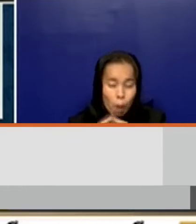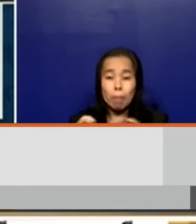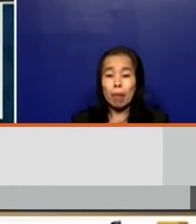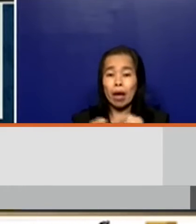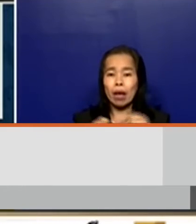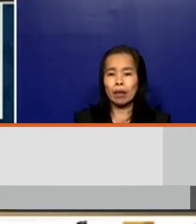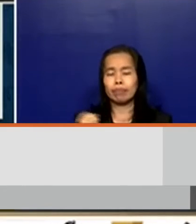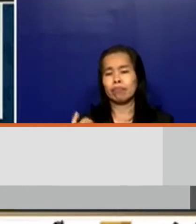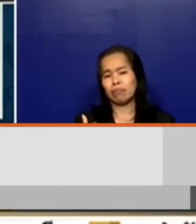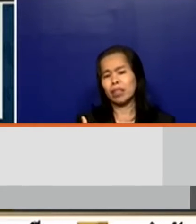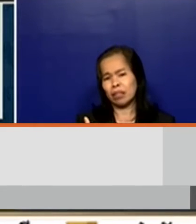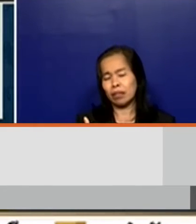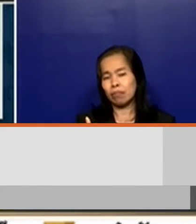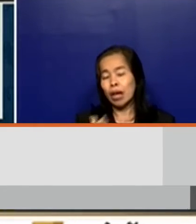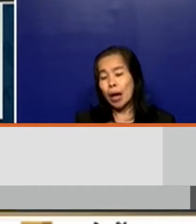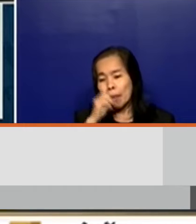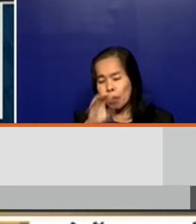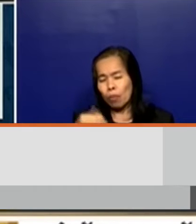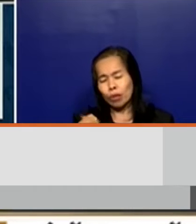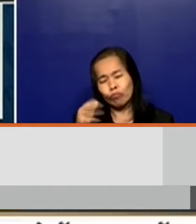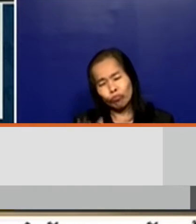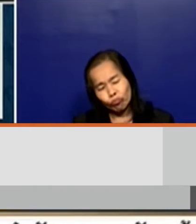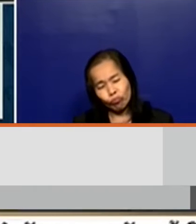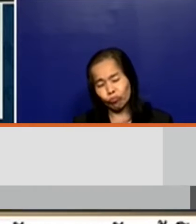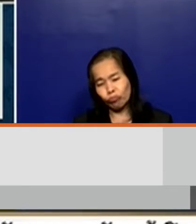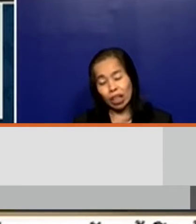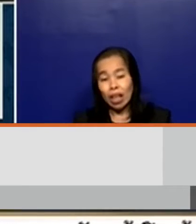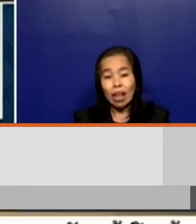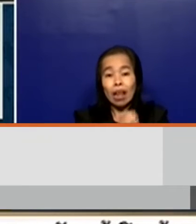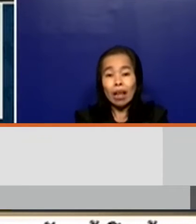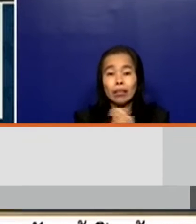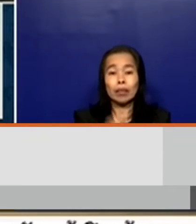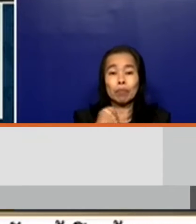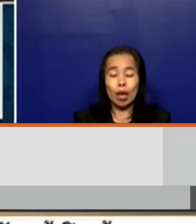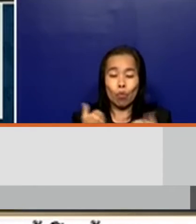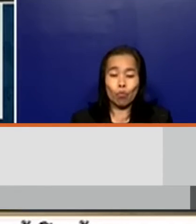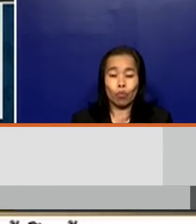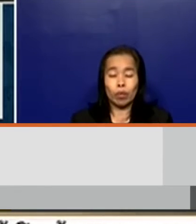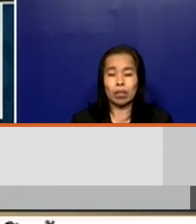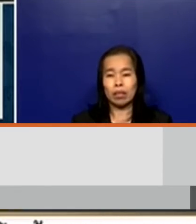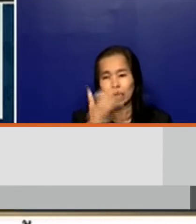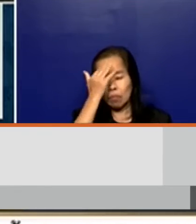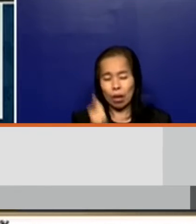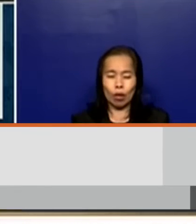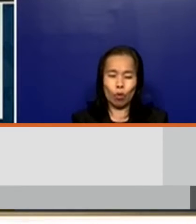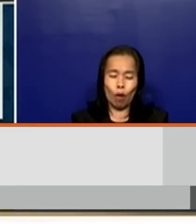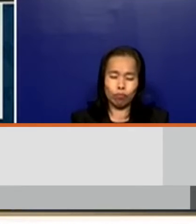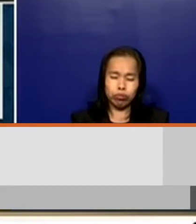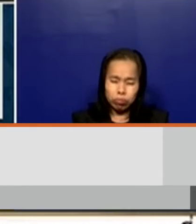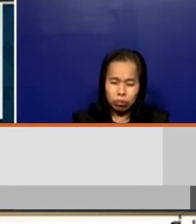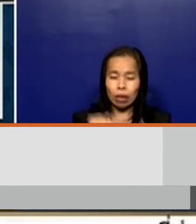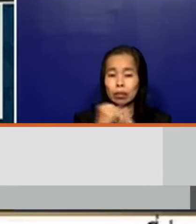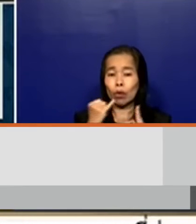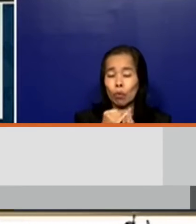ว่าท่านครัแรงงานวัี้การที่เกิดแรระบาทโวิดที่สมุตสาคล